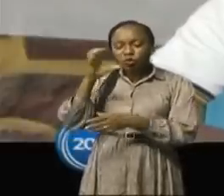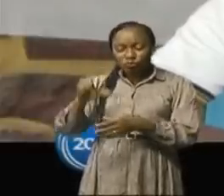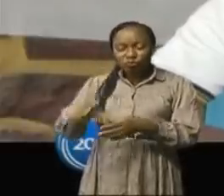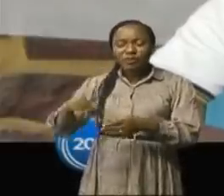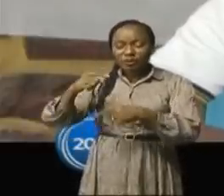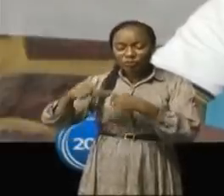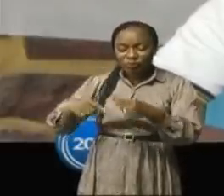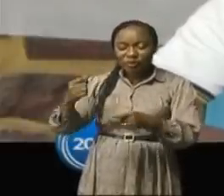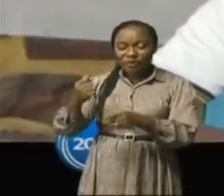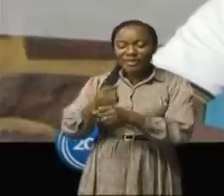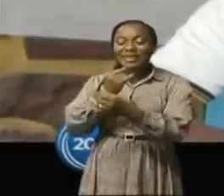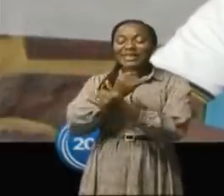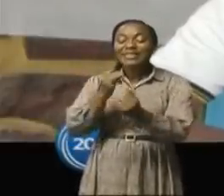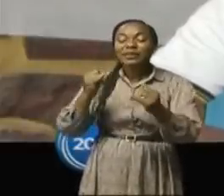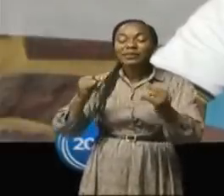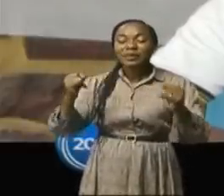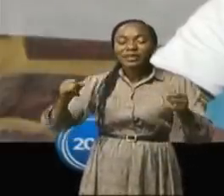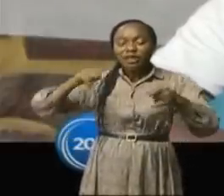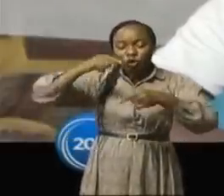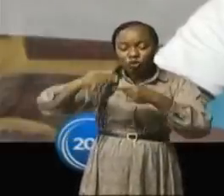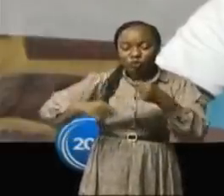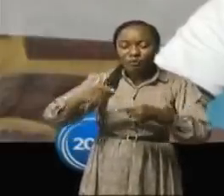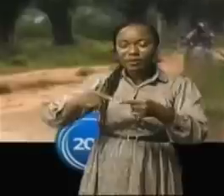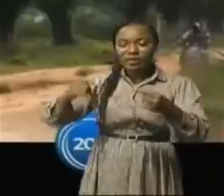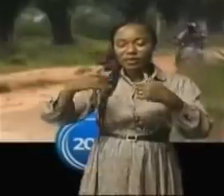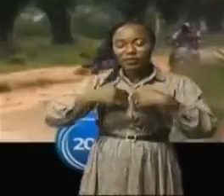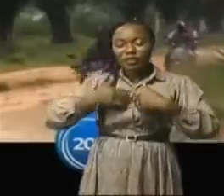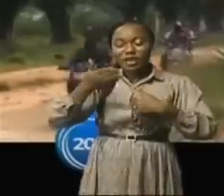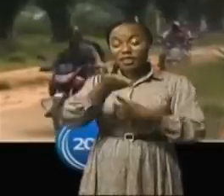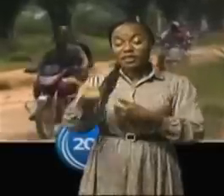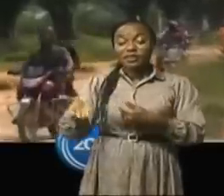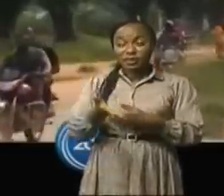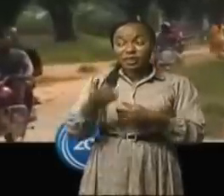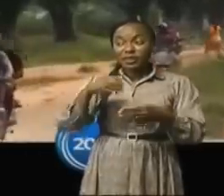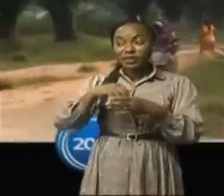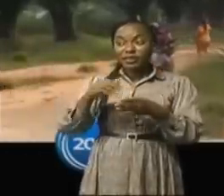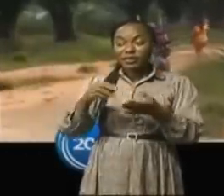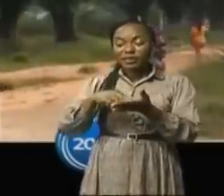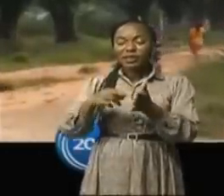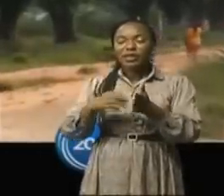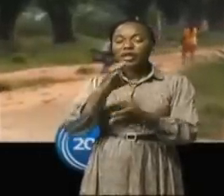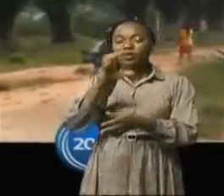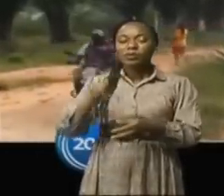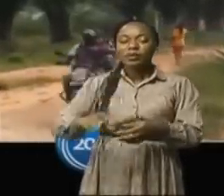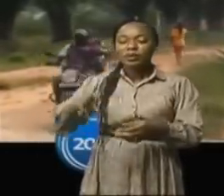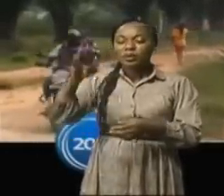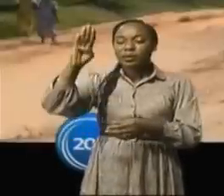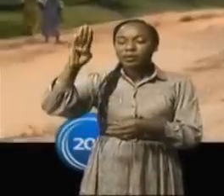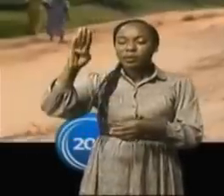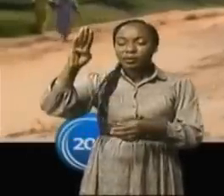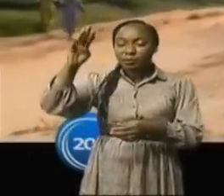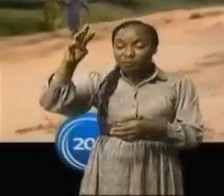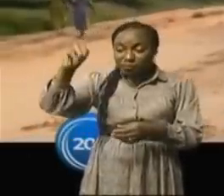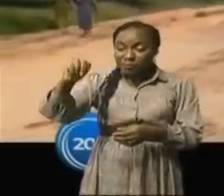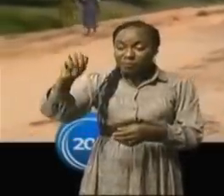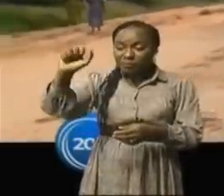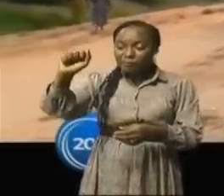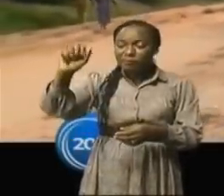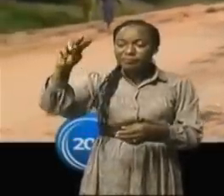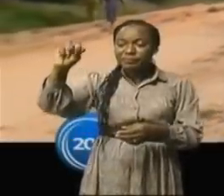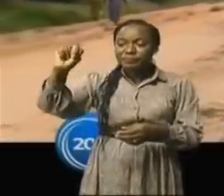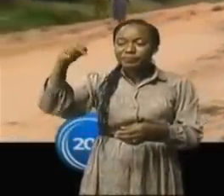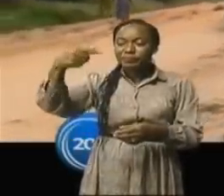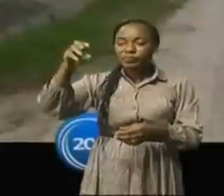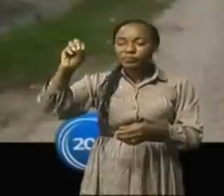que l'indépendance a pu avoir lieu. La commune de Mangobo s'approprie donc Lumumba. Et c'est dans cette maison de